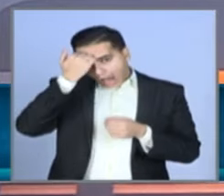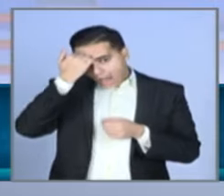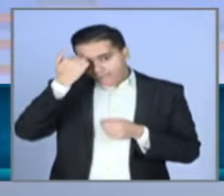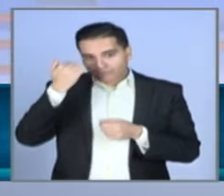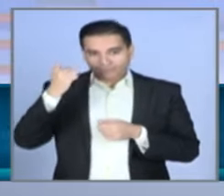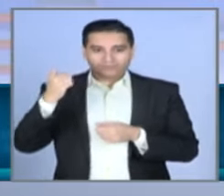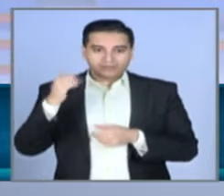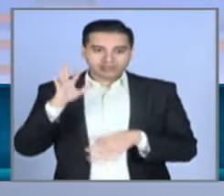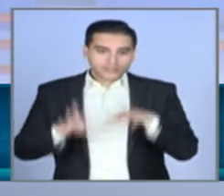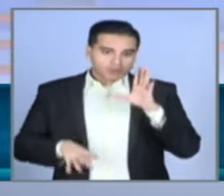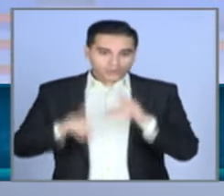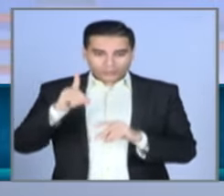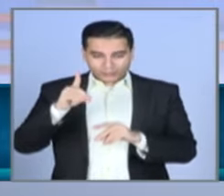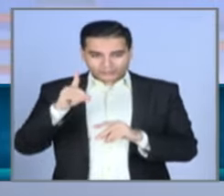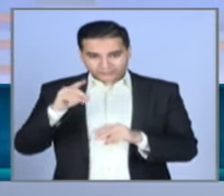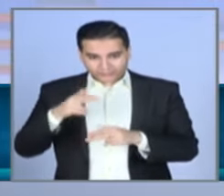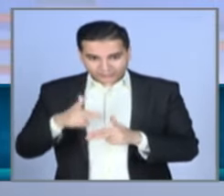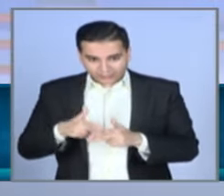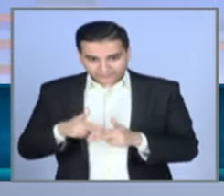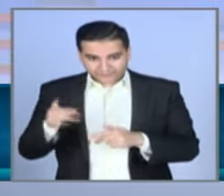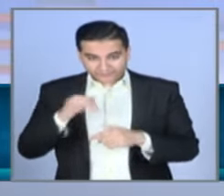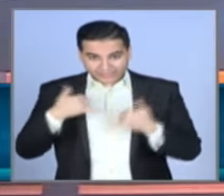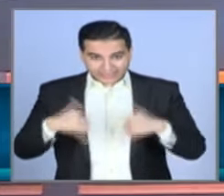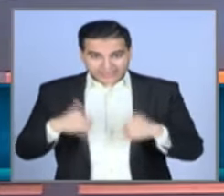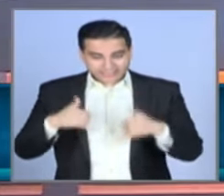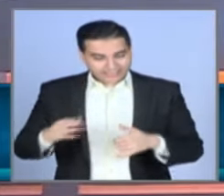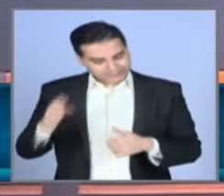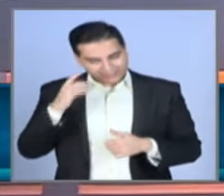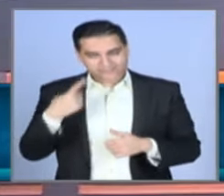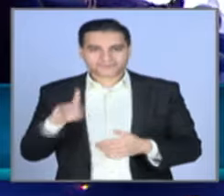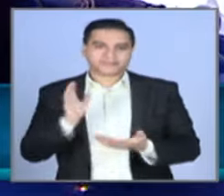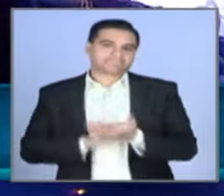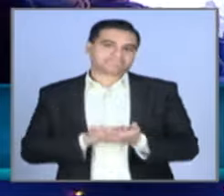الله. بلال، الجزائر إجابة صحيحة.